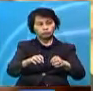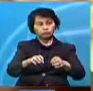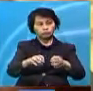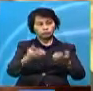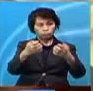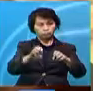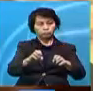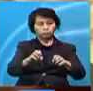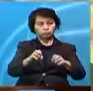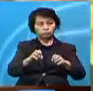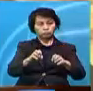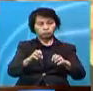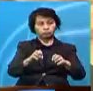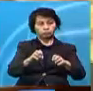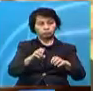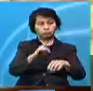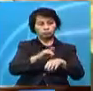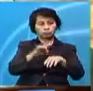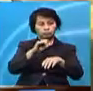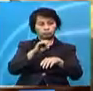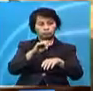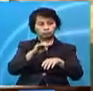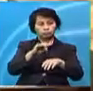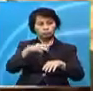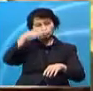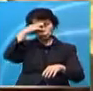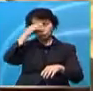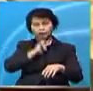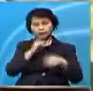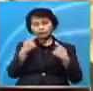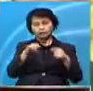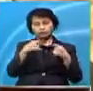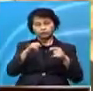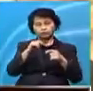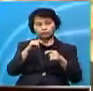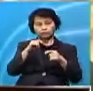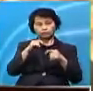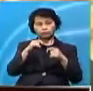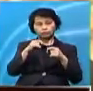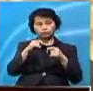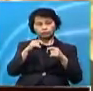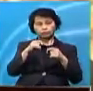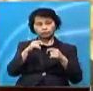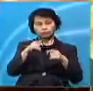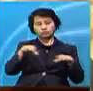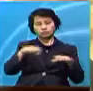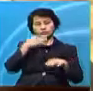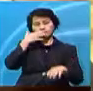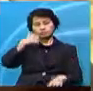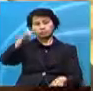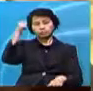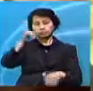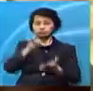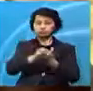synchro pun individual pun, I think try lah to hit the personal best. Buat yang terbaik itu dah cukup.